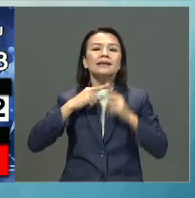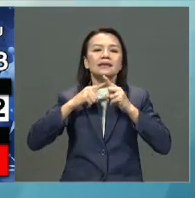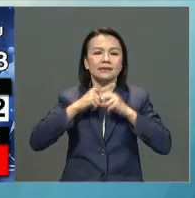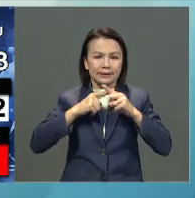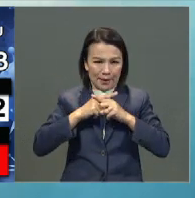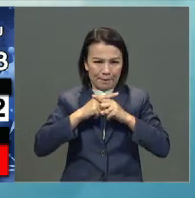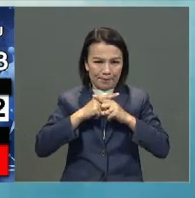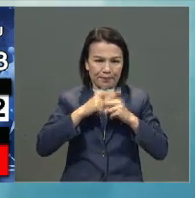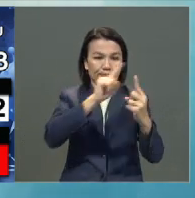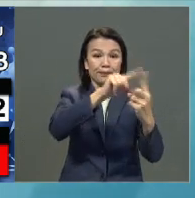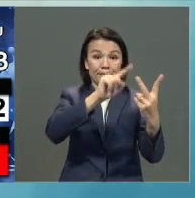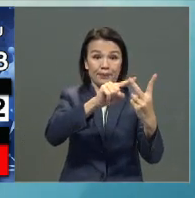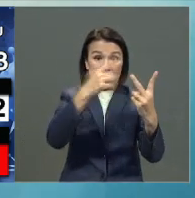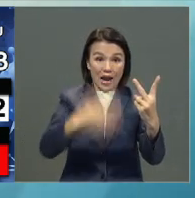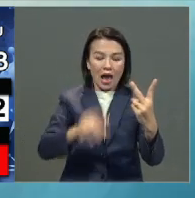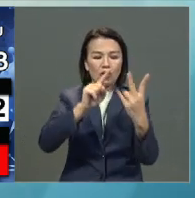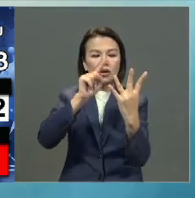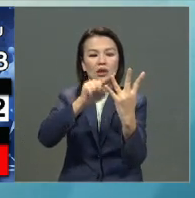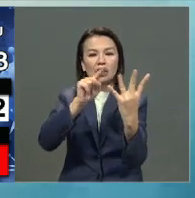เลยนะครับก็ค้นพบว่าพบเชื้อนะครับแล้วก็รายแรกเนี่ยมีไข้อีกรายเนี่ยก็คือจมูกไม่ได้กลิ่นแล้วก็ไอแล้วบวกกับเจ็บคอนะครับอีก2